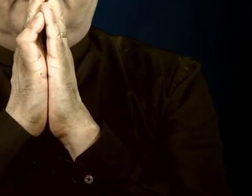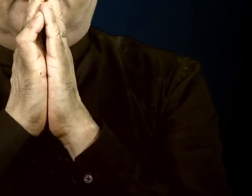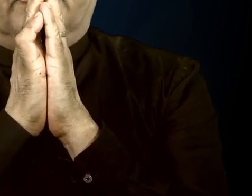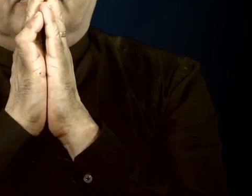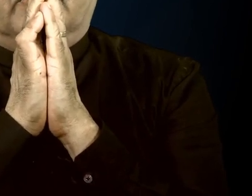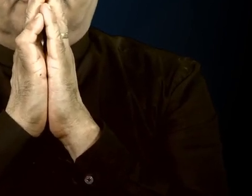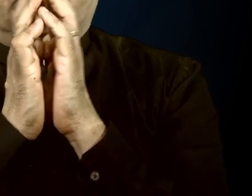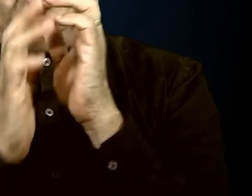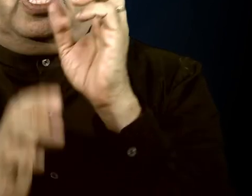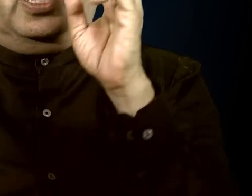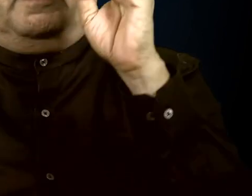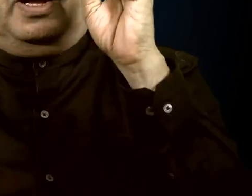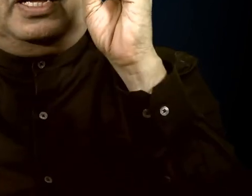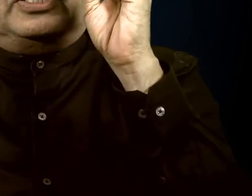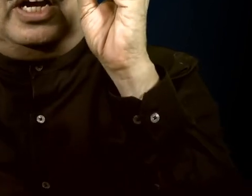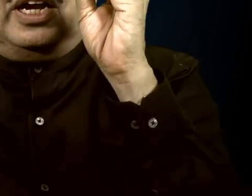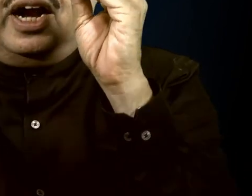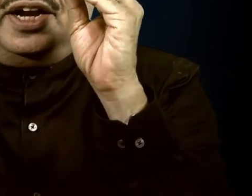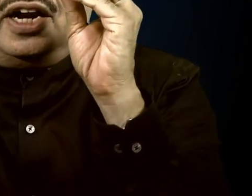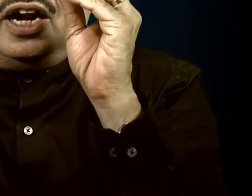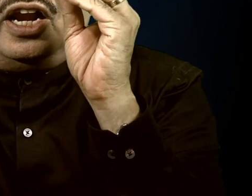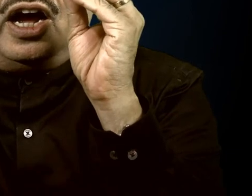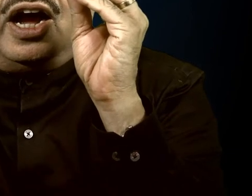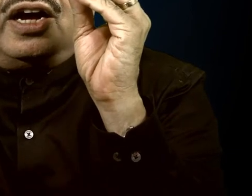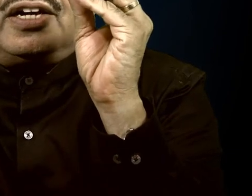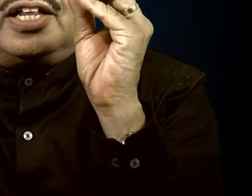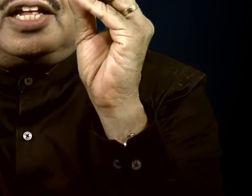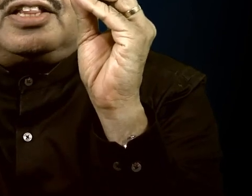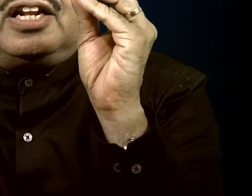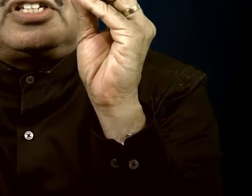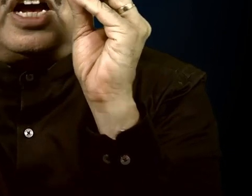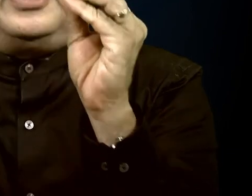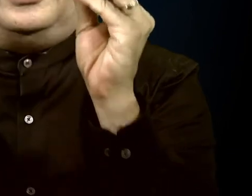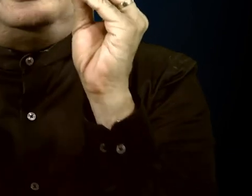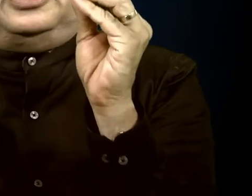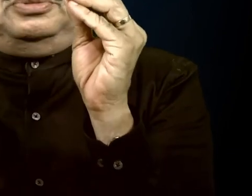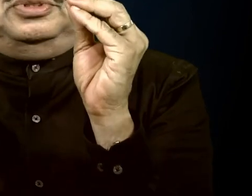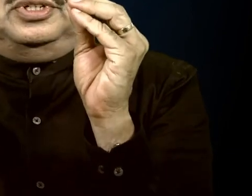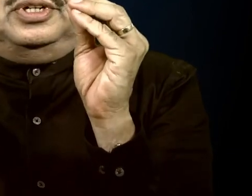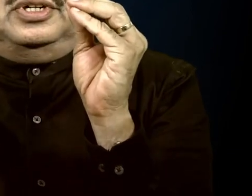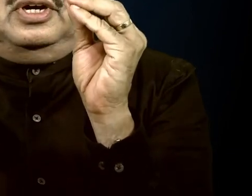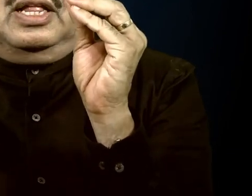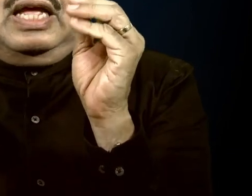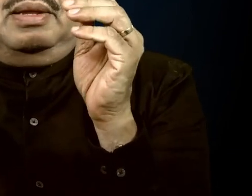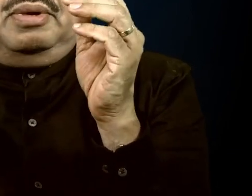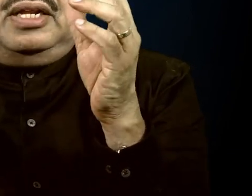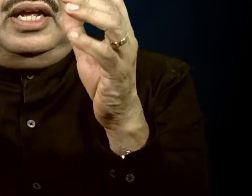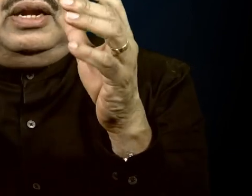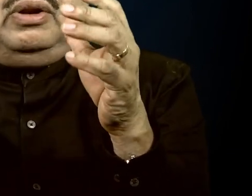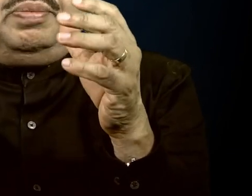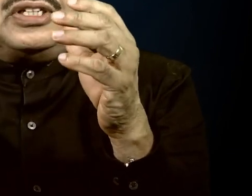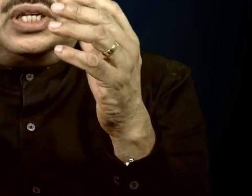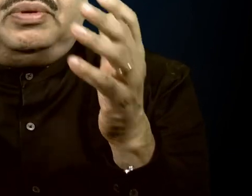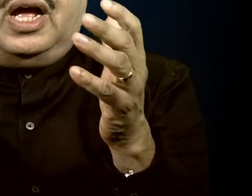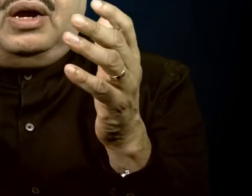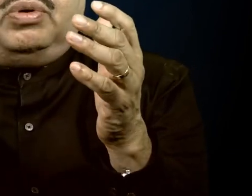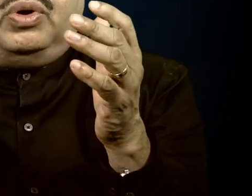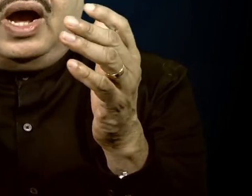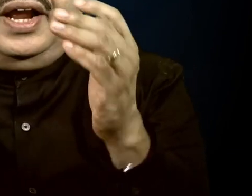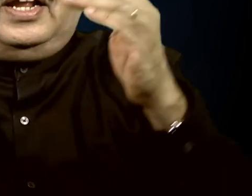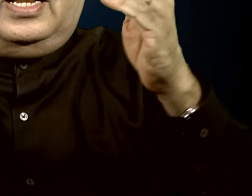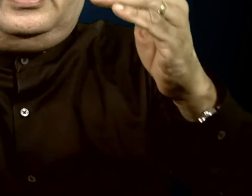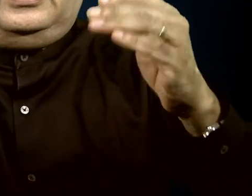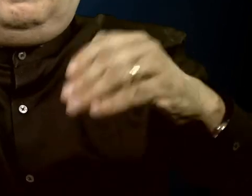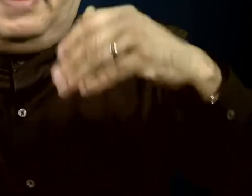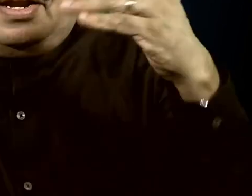മറിയത്തിൻ്റെ പ്രത്യേകമായ ചില കാര്യങ്ങളെല്ലാം ഹൃദയത്തിൽ സംഗ്രഹിച്ചു. അതായത് നമുക്ക് എന്തെങ്കിലും ഒരു പ്രശ്നം